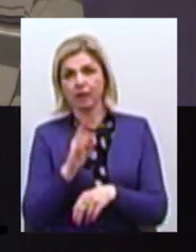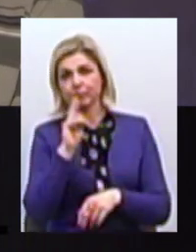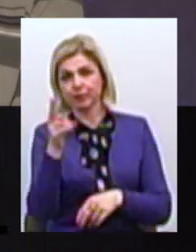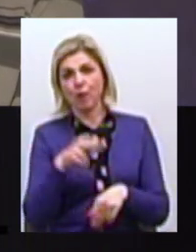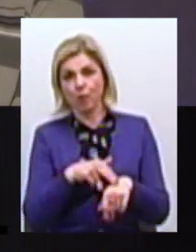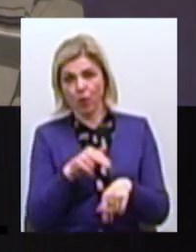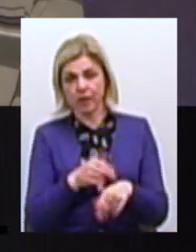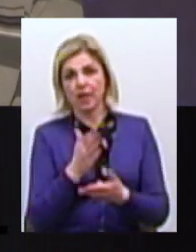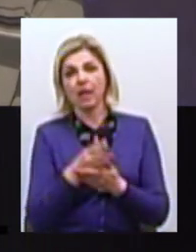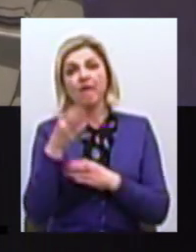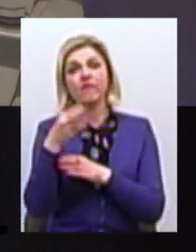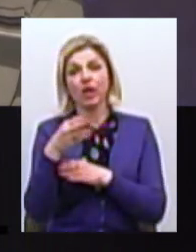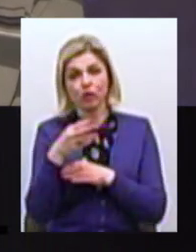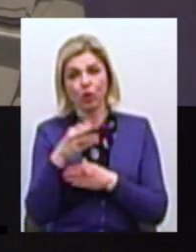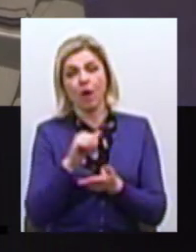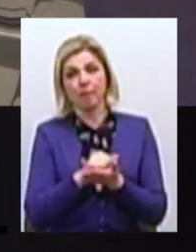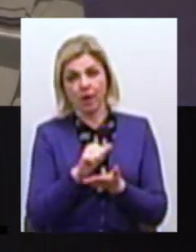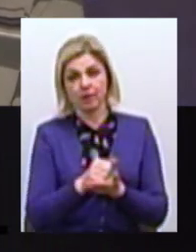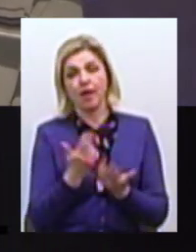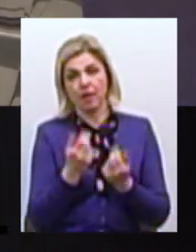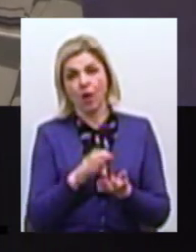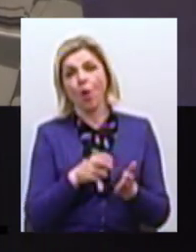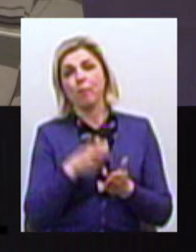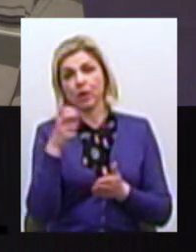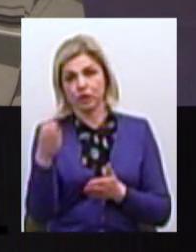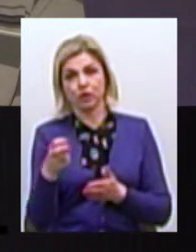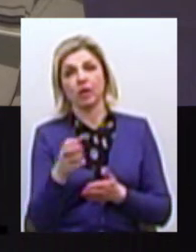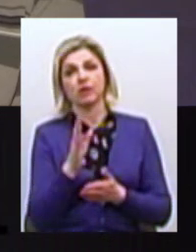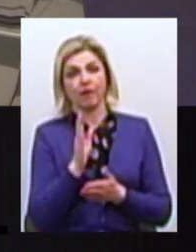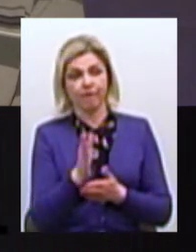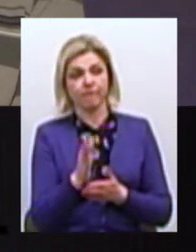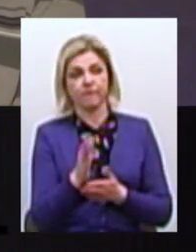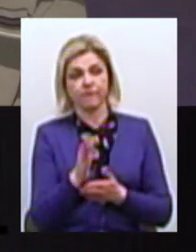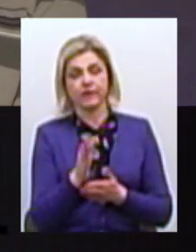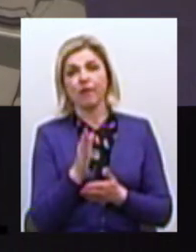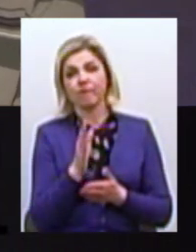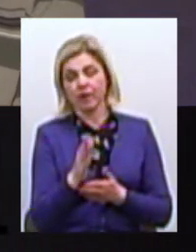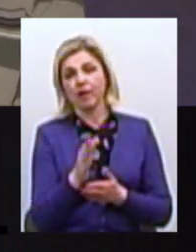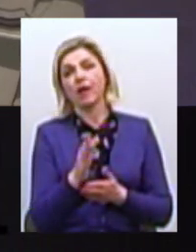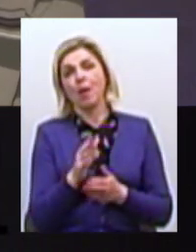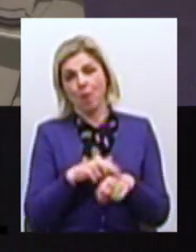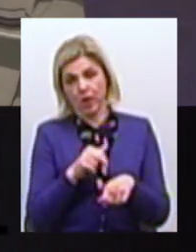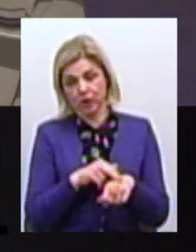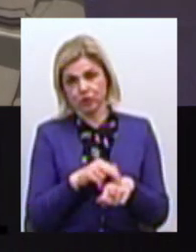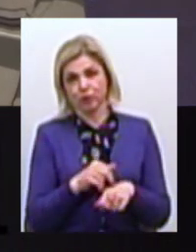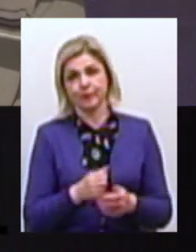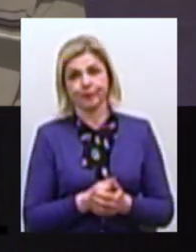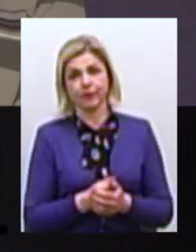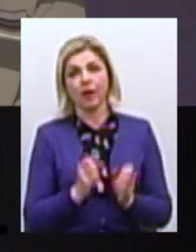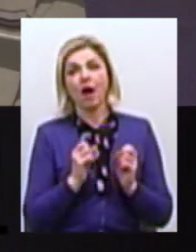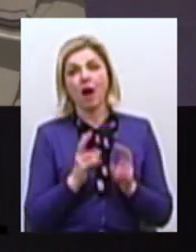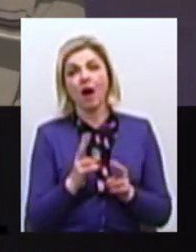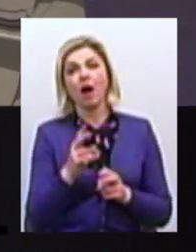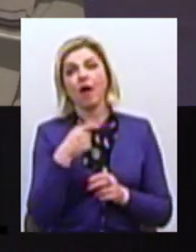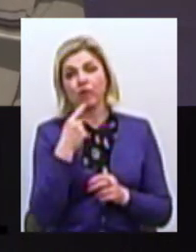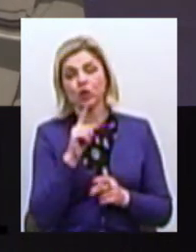Есть видеоматериалы, есть звернення до поліції, конечно. Выиграли справу и давали ей до суда? Мы? Нет, к сожалению. Полиция здесь, как я говорил, с